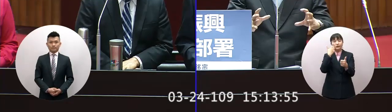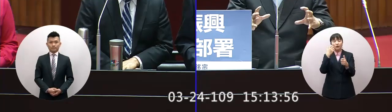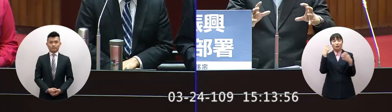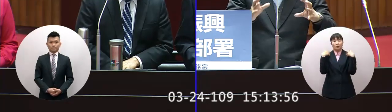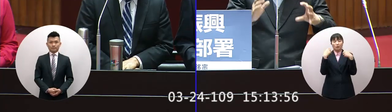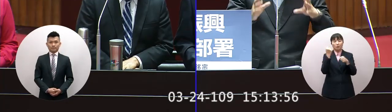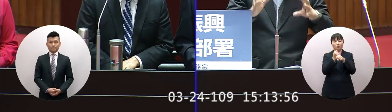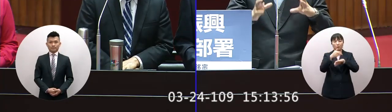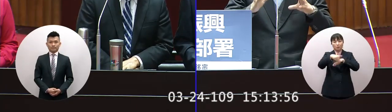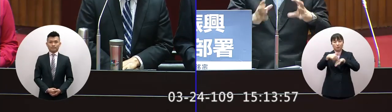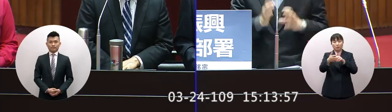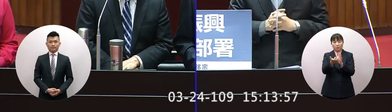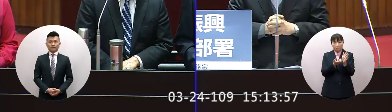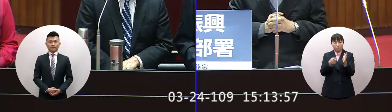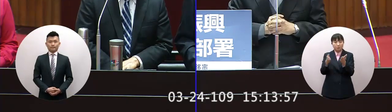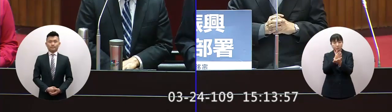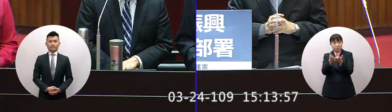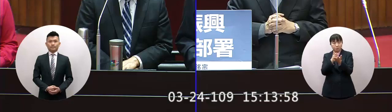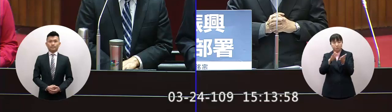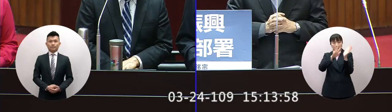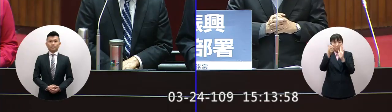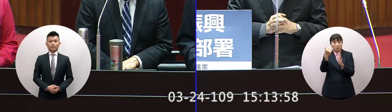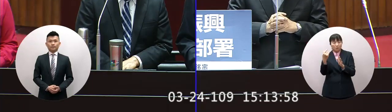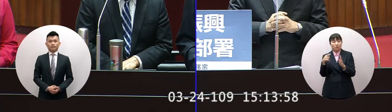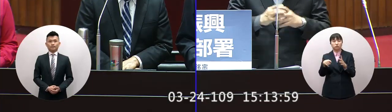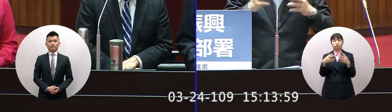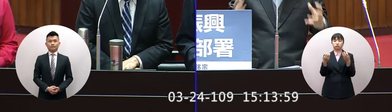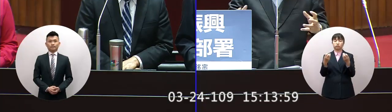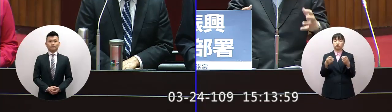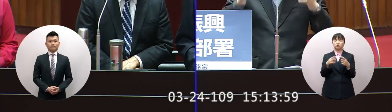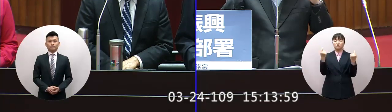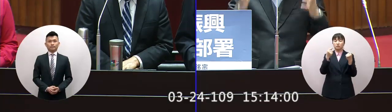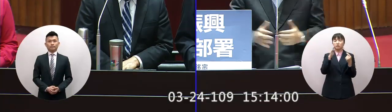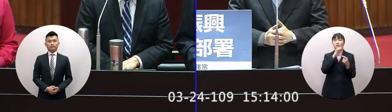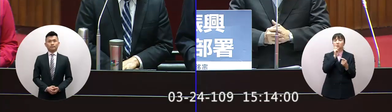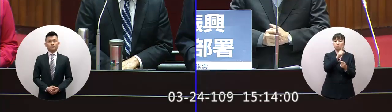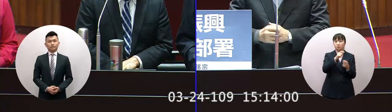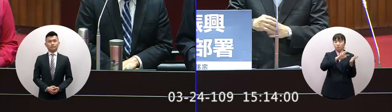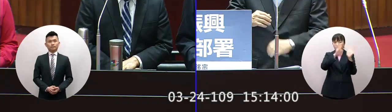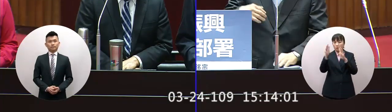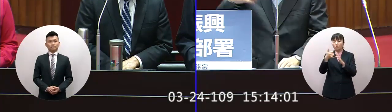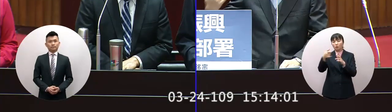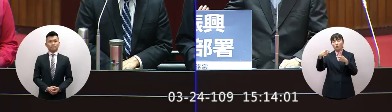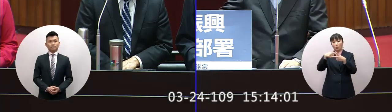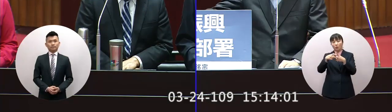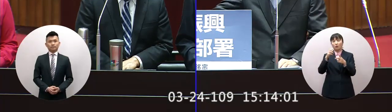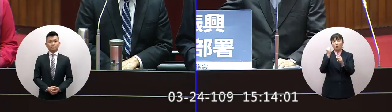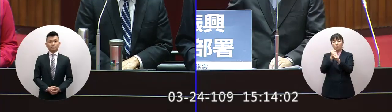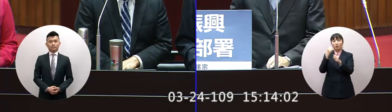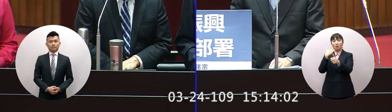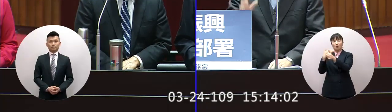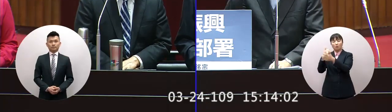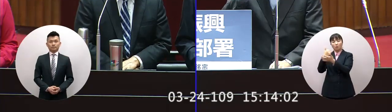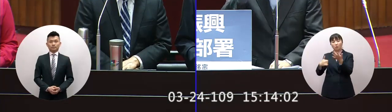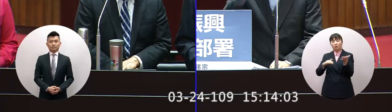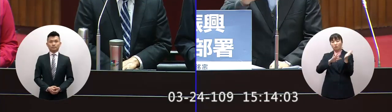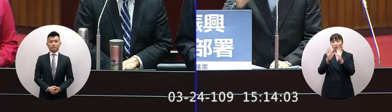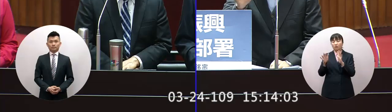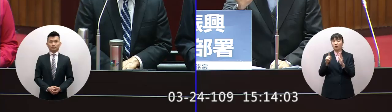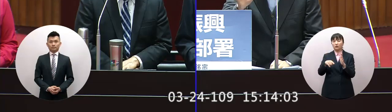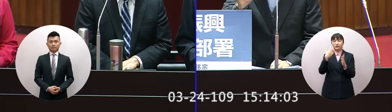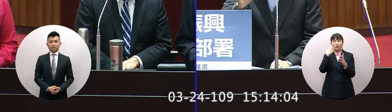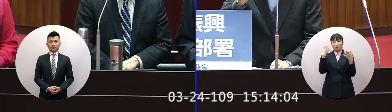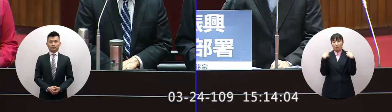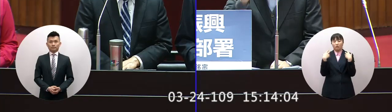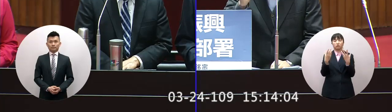做这种评估的情况，包括消费，包括员工，包括流动性的问题，真的